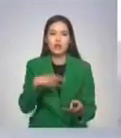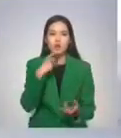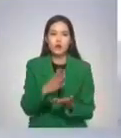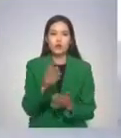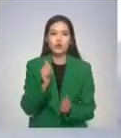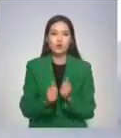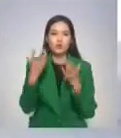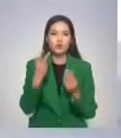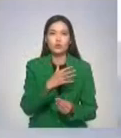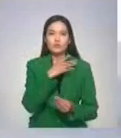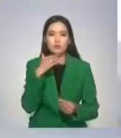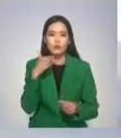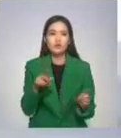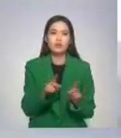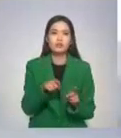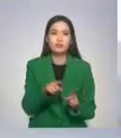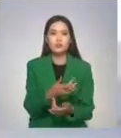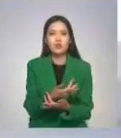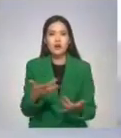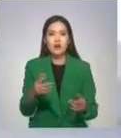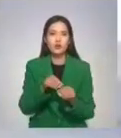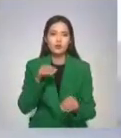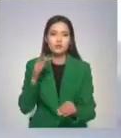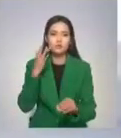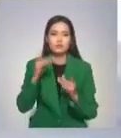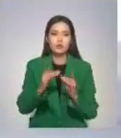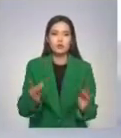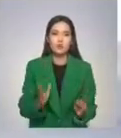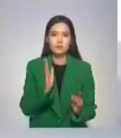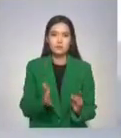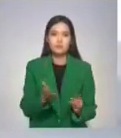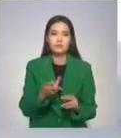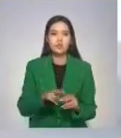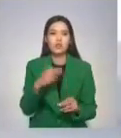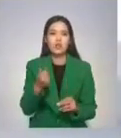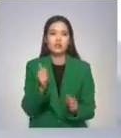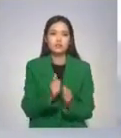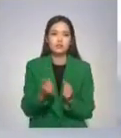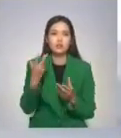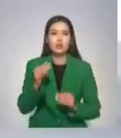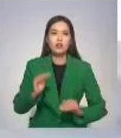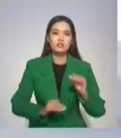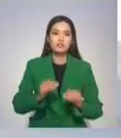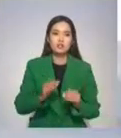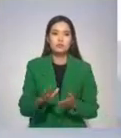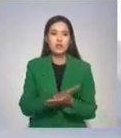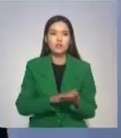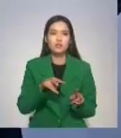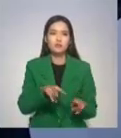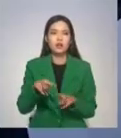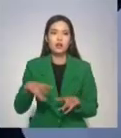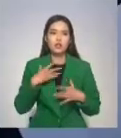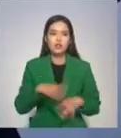күніне жүздеген тіпті мыңдаған көліктер өтуі мүмкін. Ал ол көліктердің, жаңа жүк артқан көліктердің салмағын ешкім бақылап жатқан